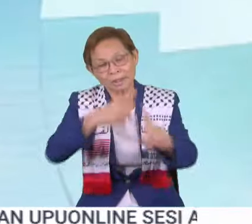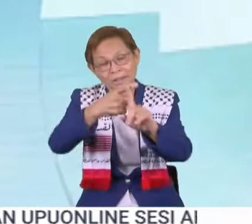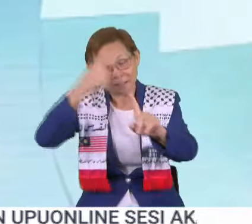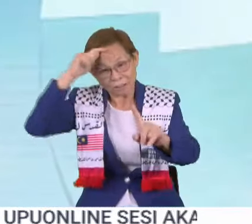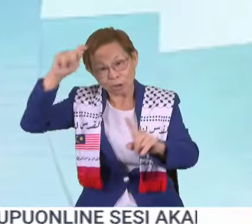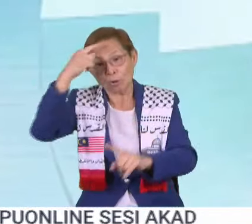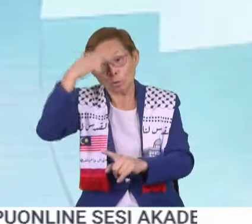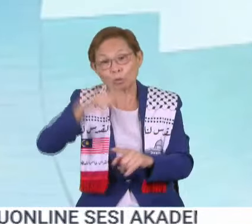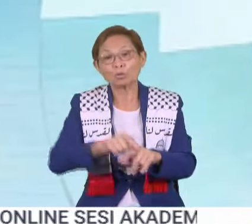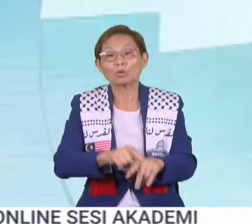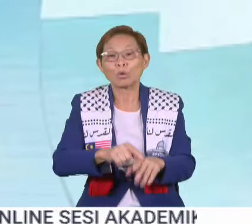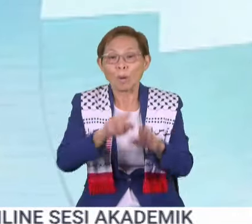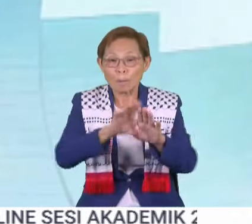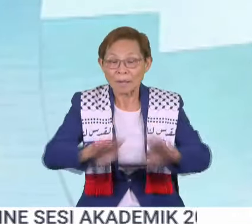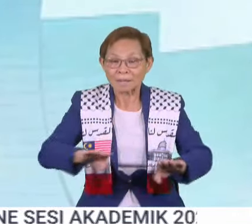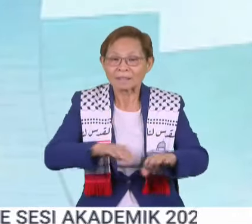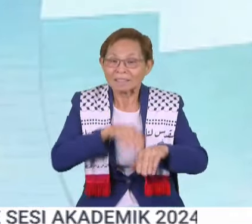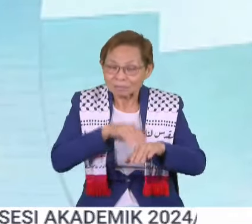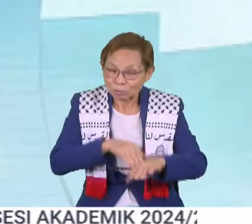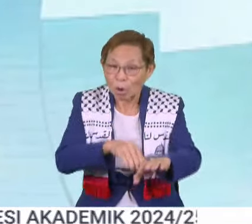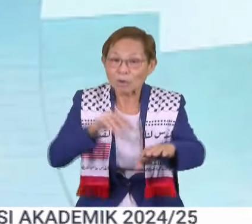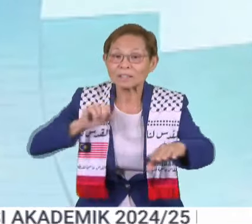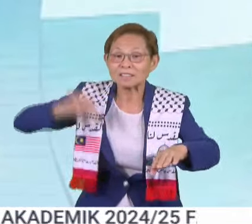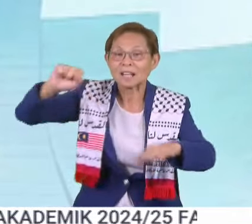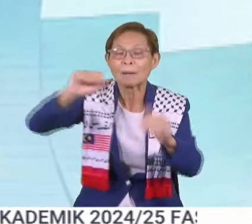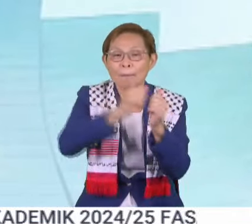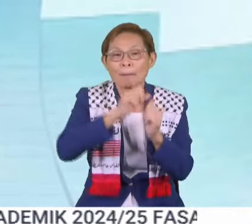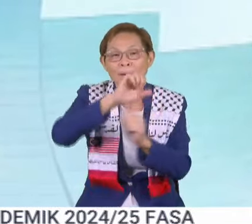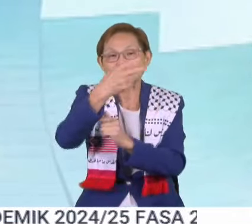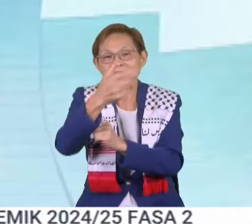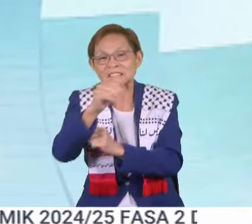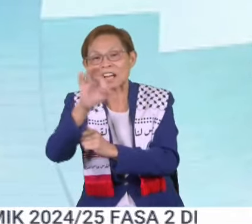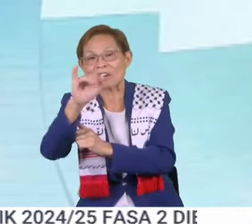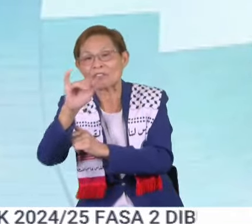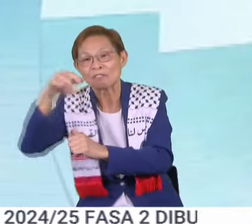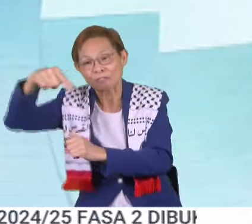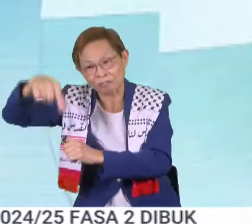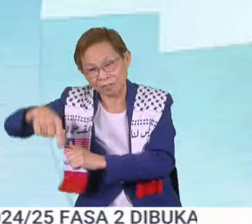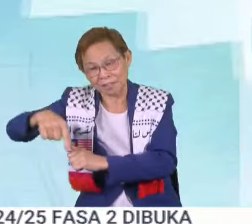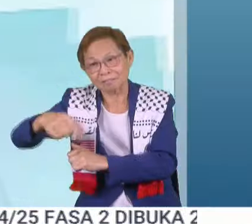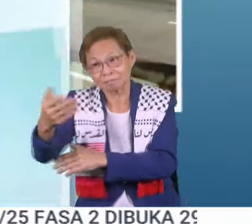baik untuk perkembangan trafik di Sabah kita terus bersama Mohamad shafif shahiran